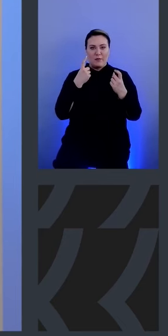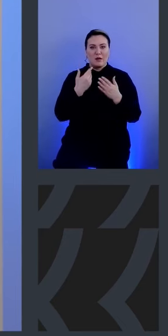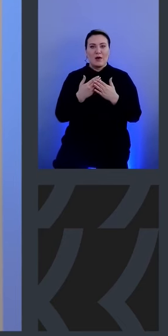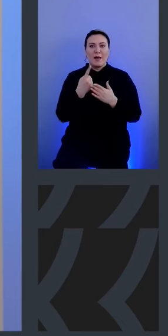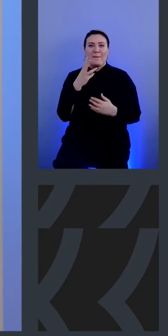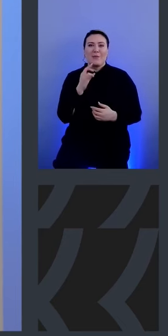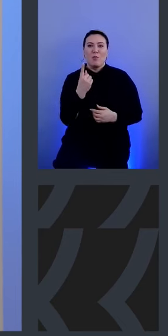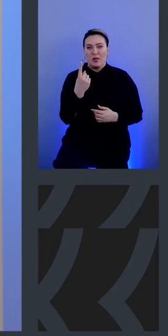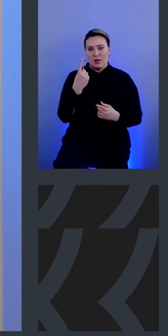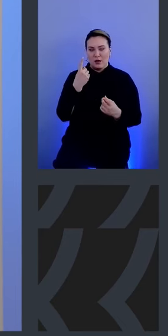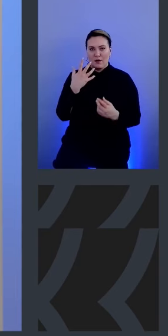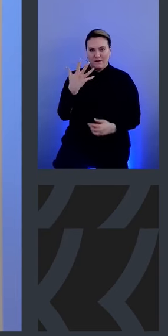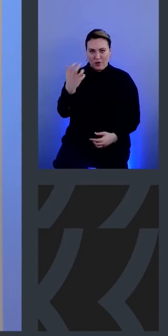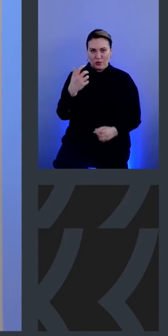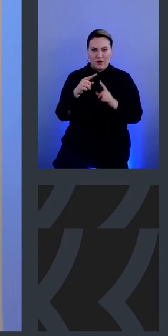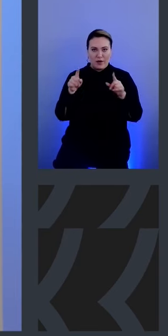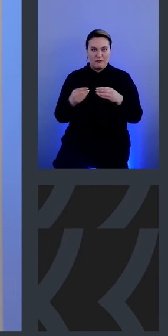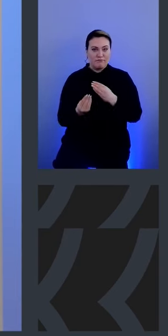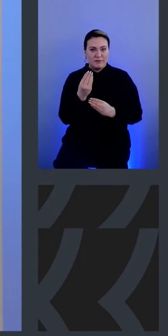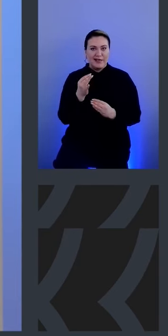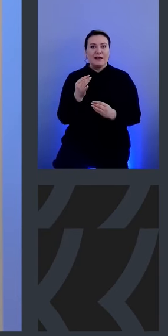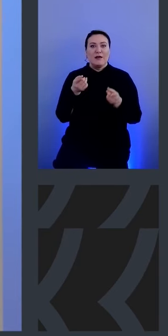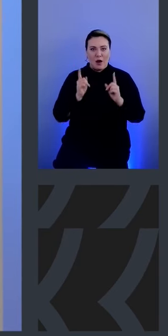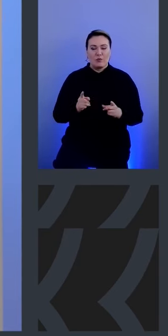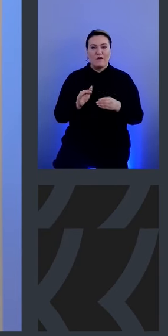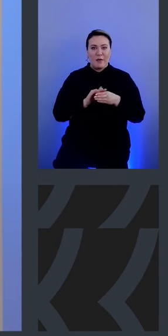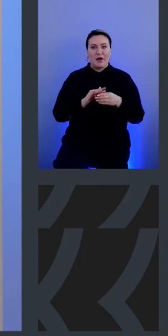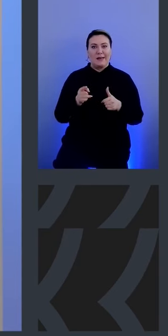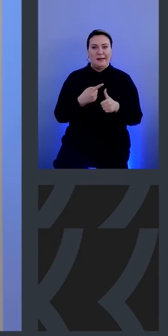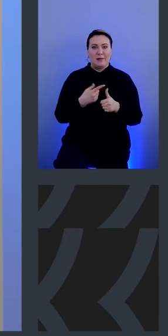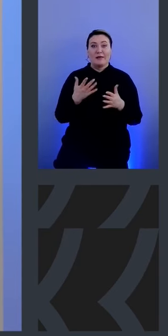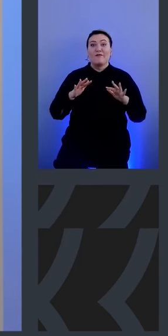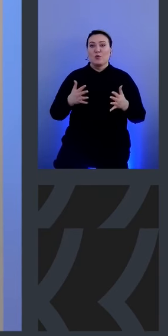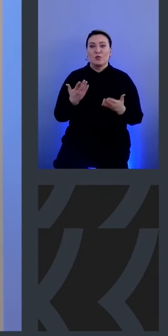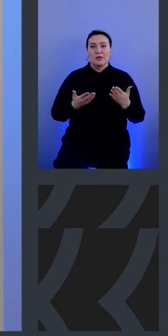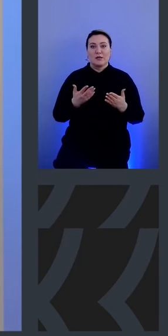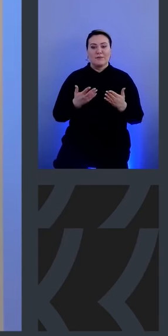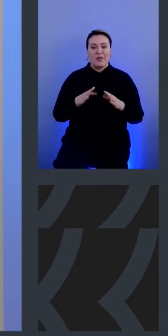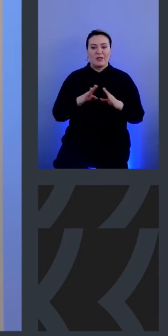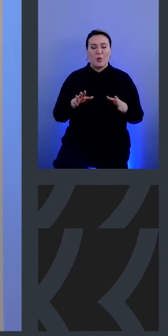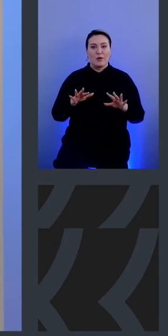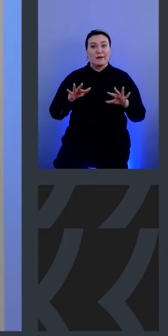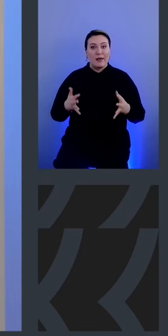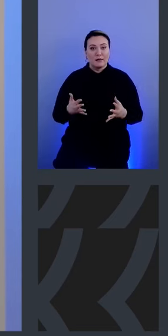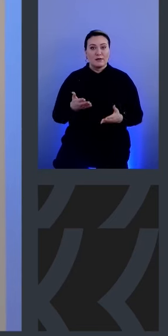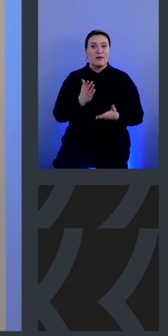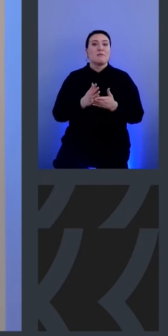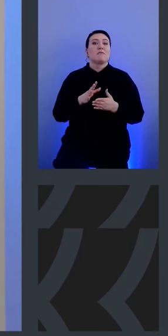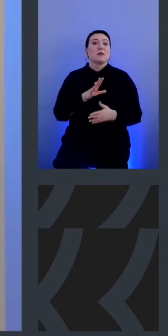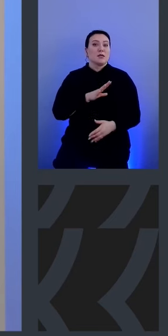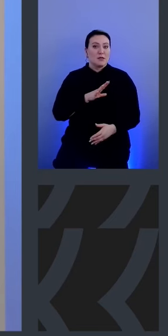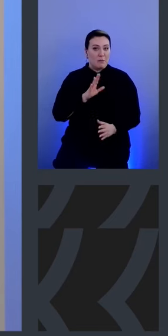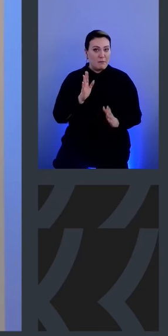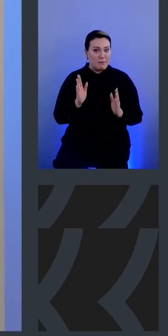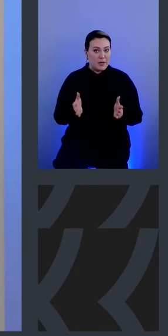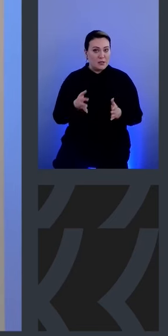одна фотография и актуальные фамилия и имя. И в случае, если вот такой кейс, он имеет место, то